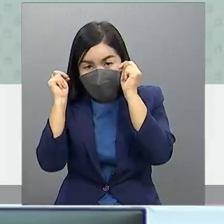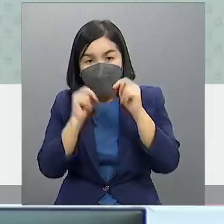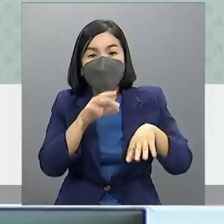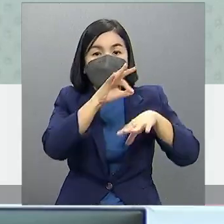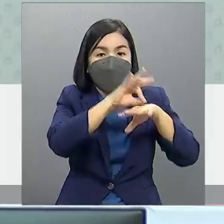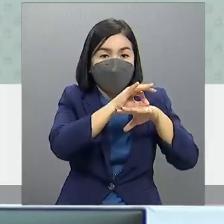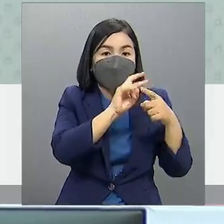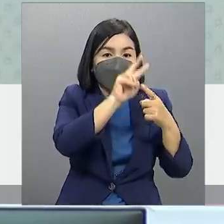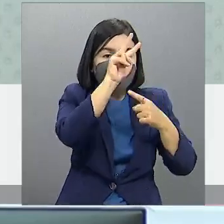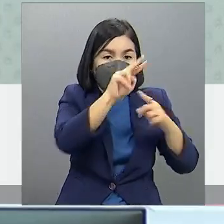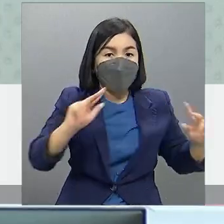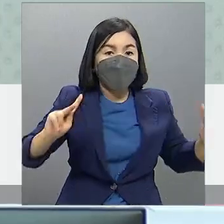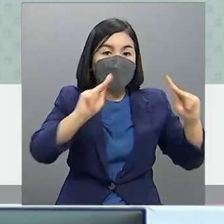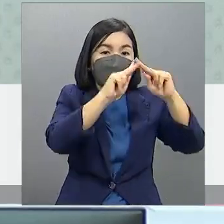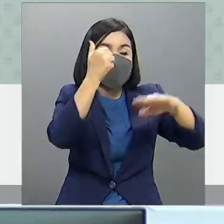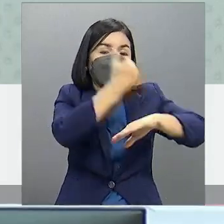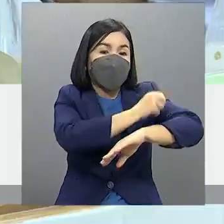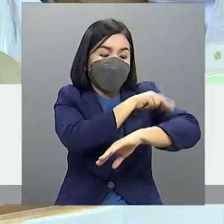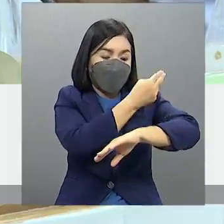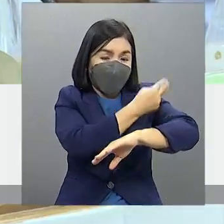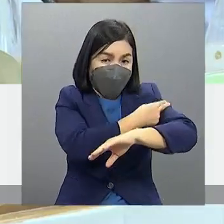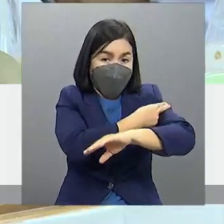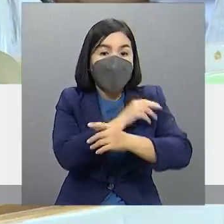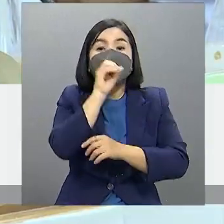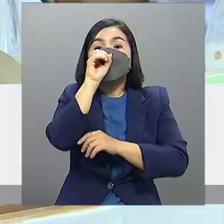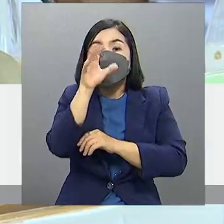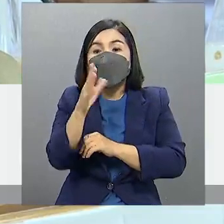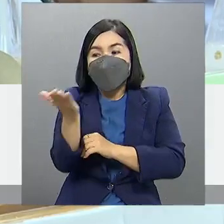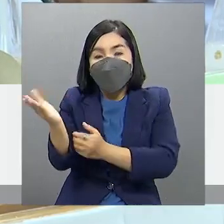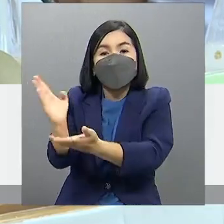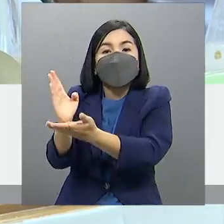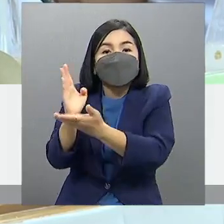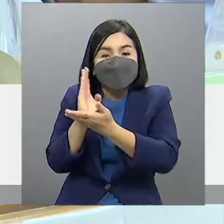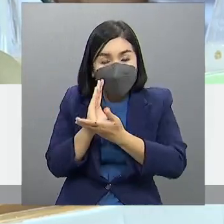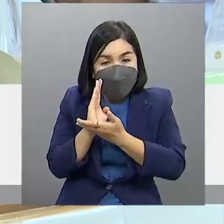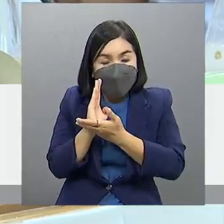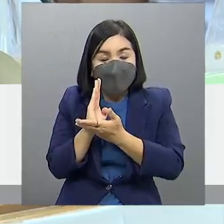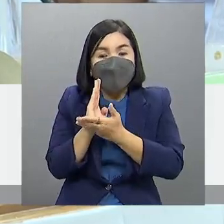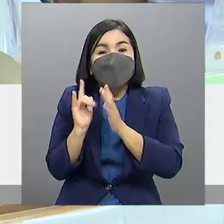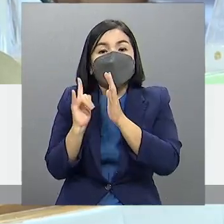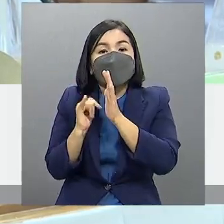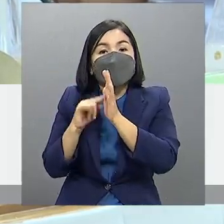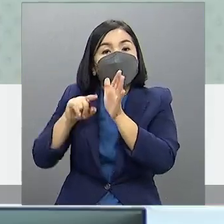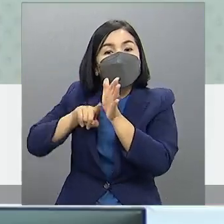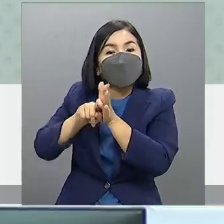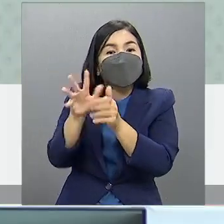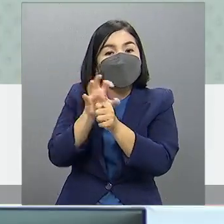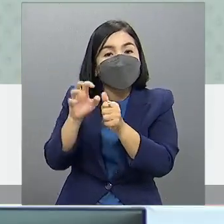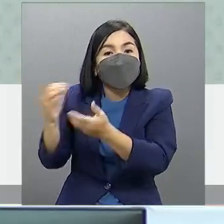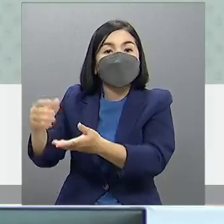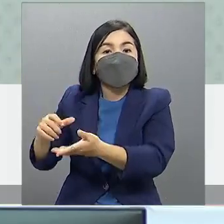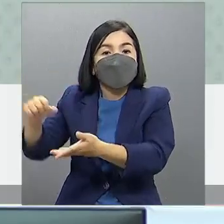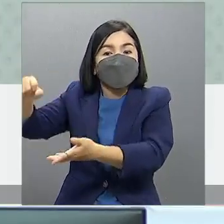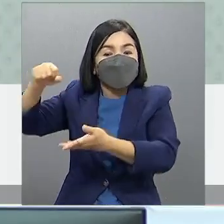กระทรวงสาธารณสุขก็ได้กล่าวถึงการรับบริจาควัคซีนคอบิด 19บอกว่าจะได้ลงนามรับมอบวัคซีนโมเดิร์นหน้าจากรัฐบาล